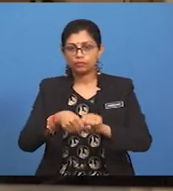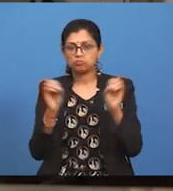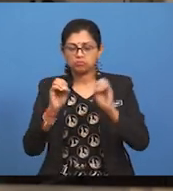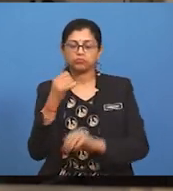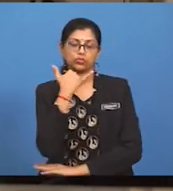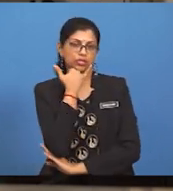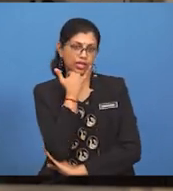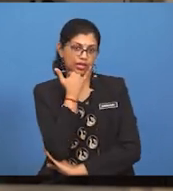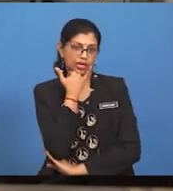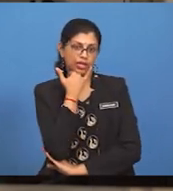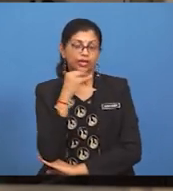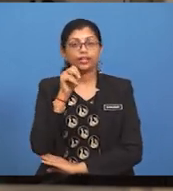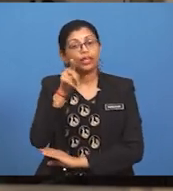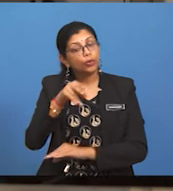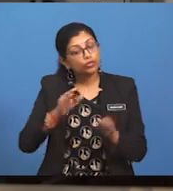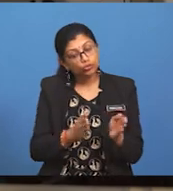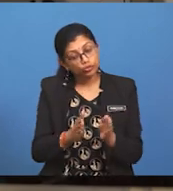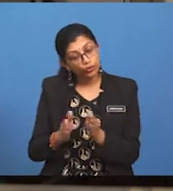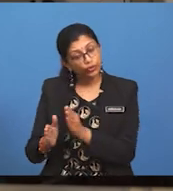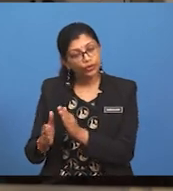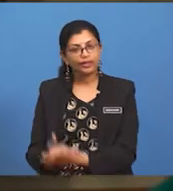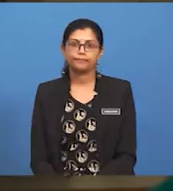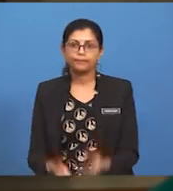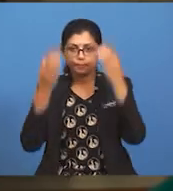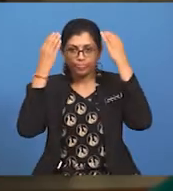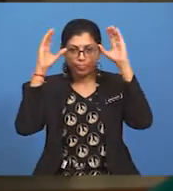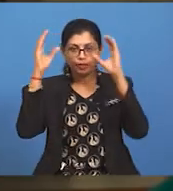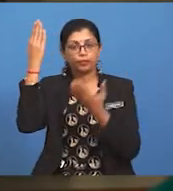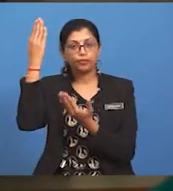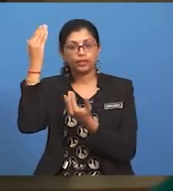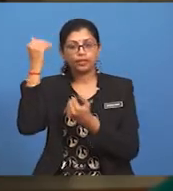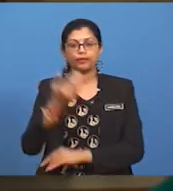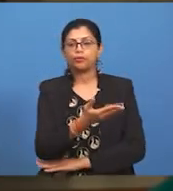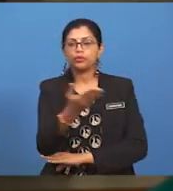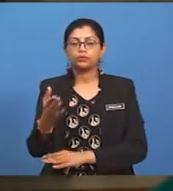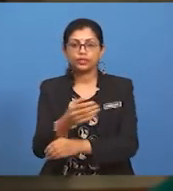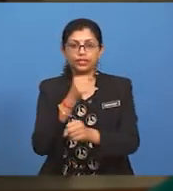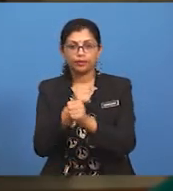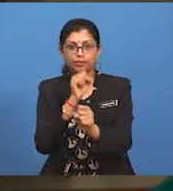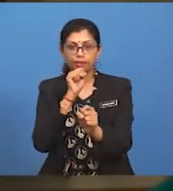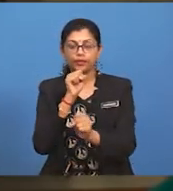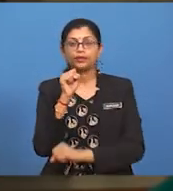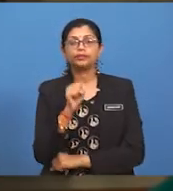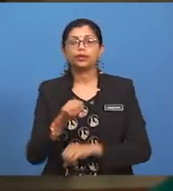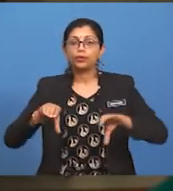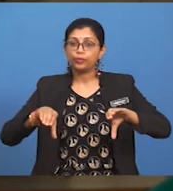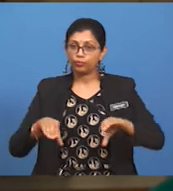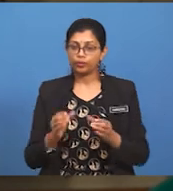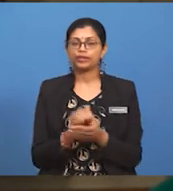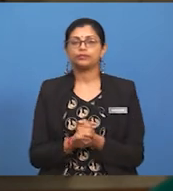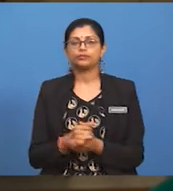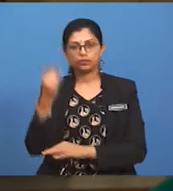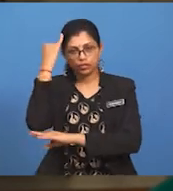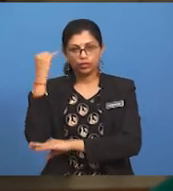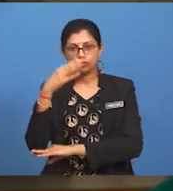kesilapan semasa menyusun atur pola. Cikgu berharap pelajar dapat mengaplikasikan ilmu